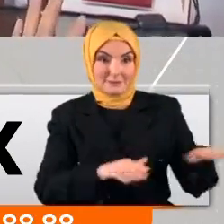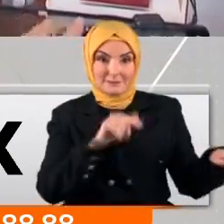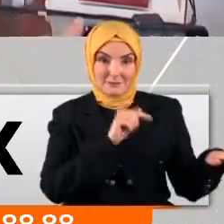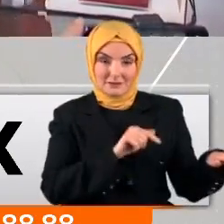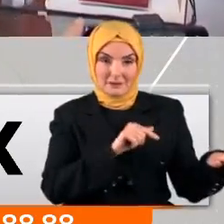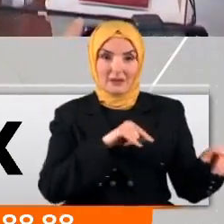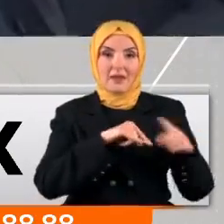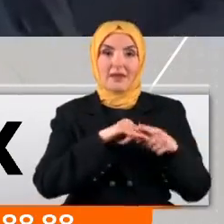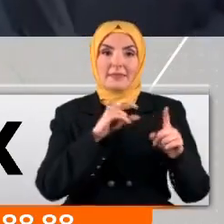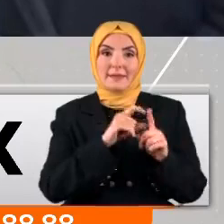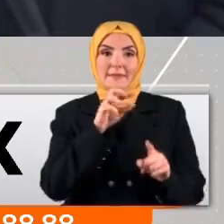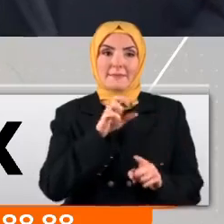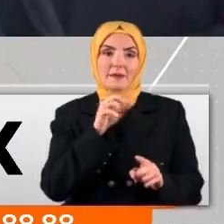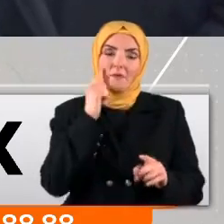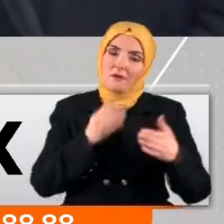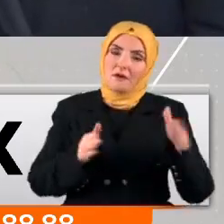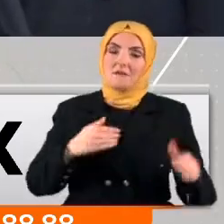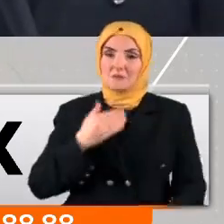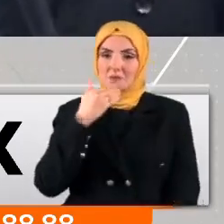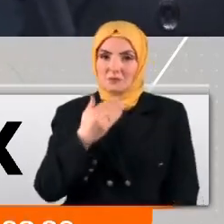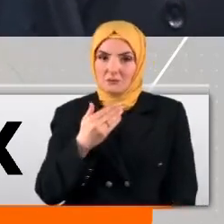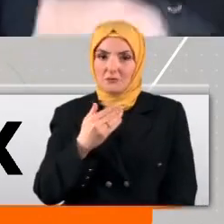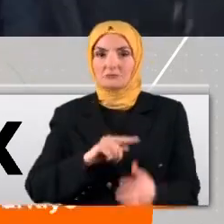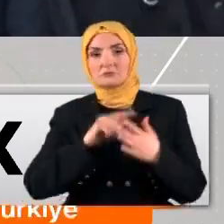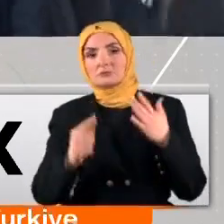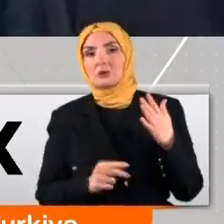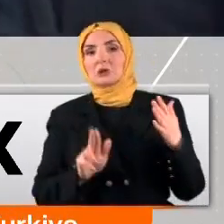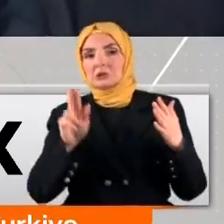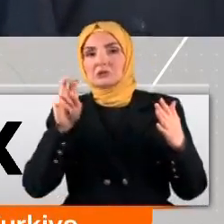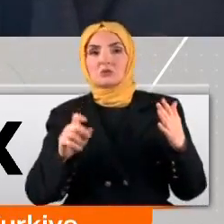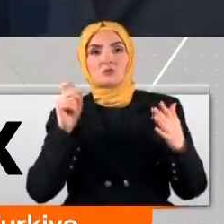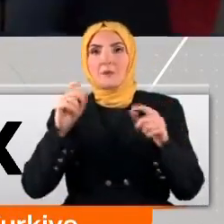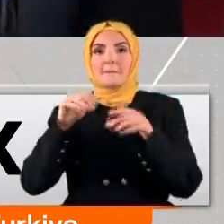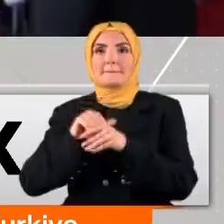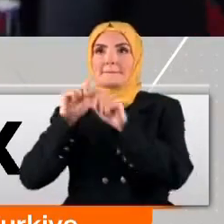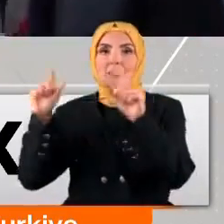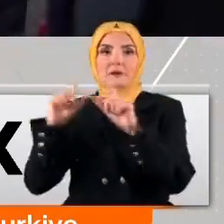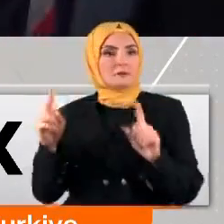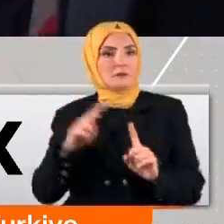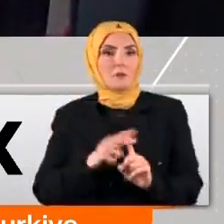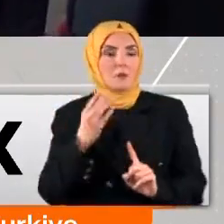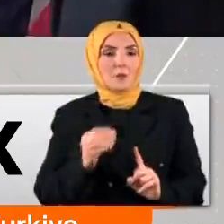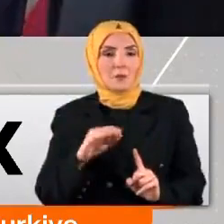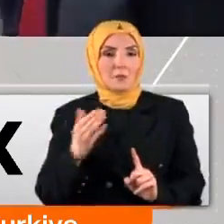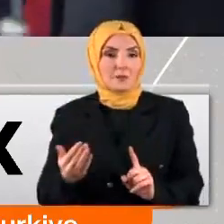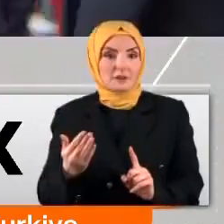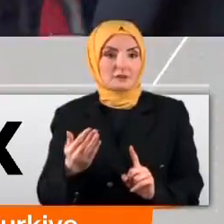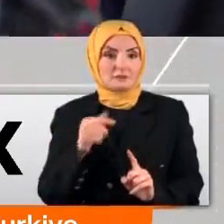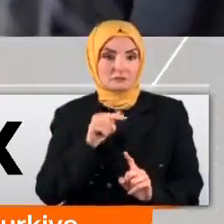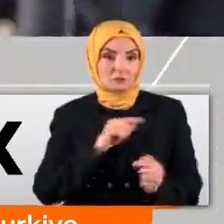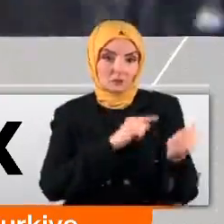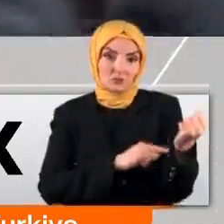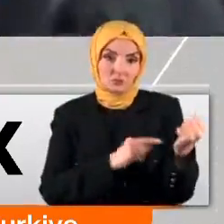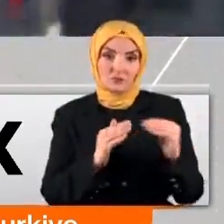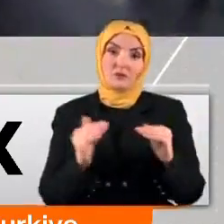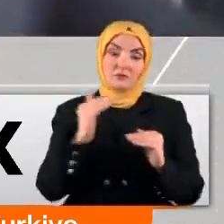HDP'den bağımsız olarak söylüyorum. Kişilerin oturması da o altılı masanın ağırlığının bütünlüğünü farklılaştıracak. HDP'de altılı